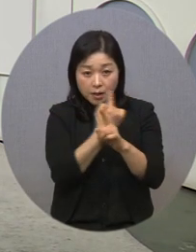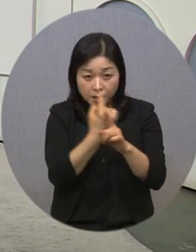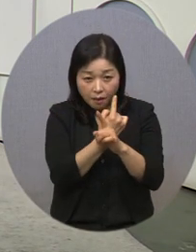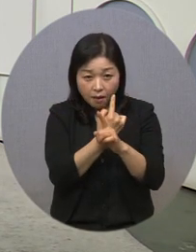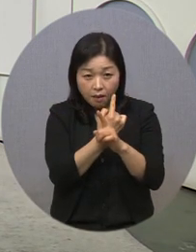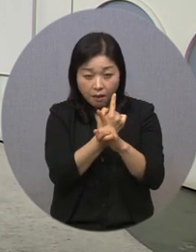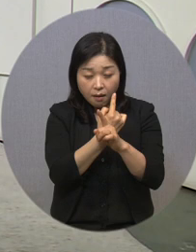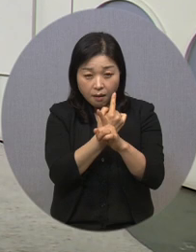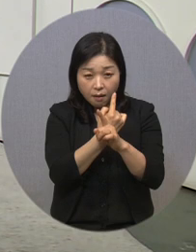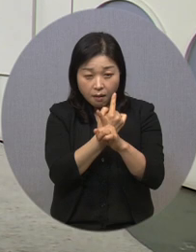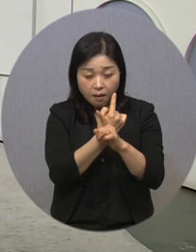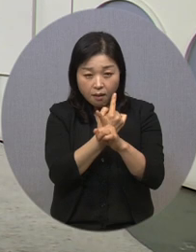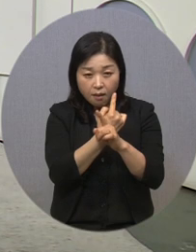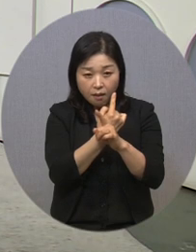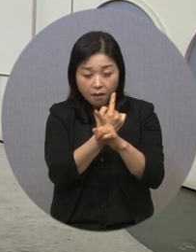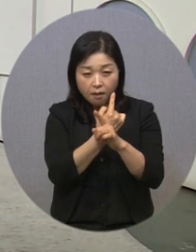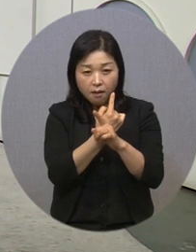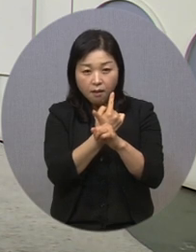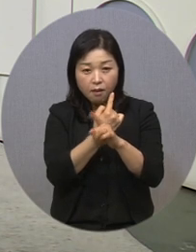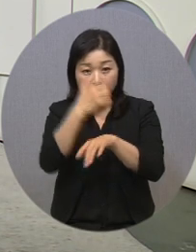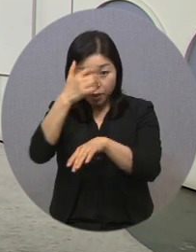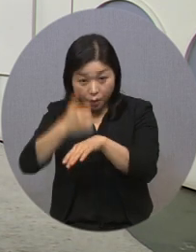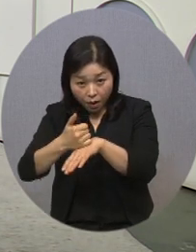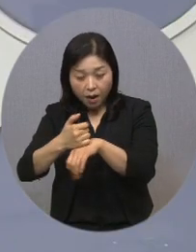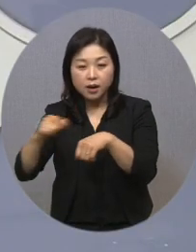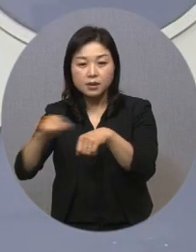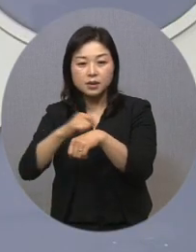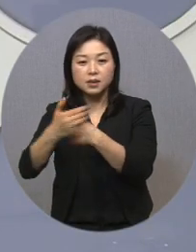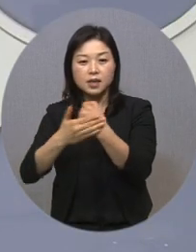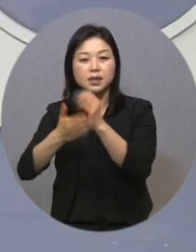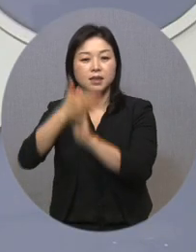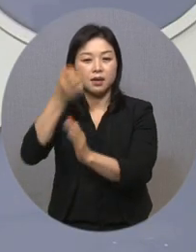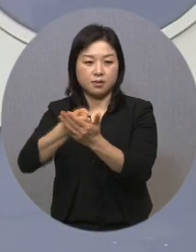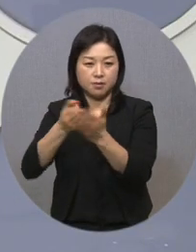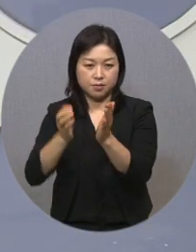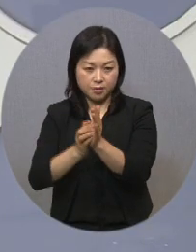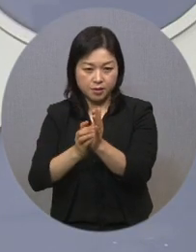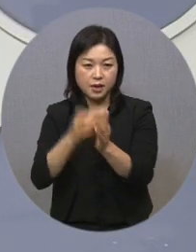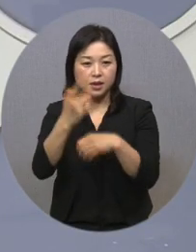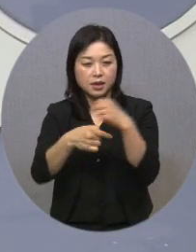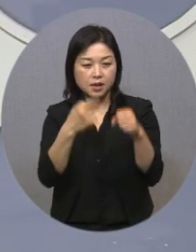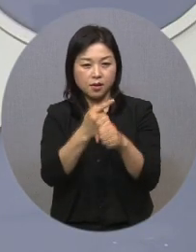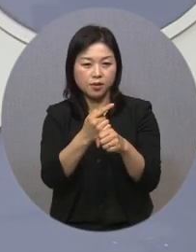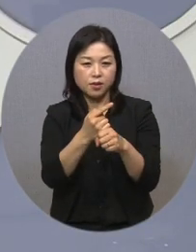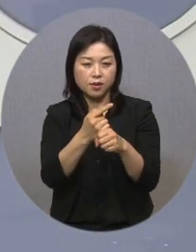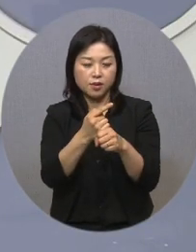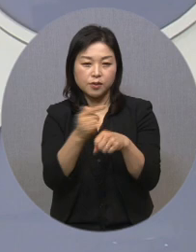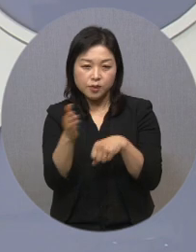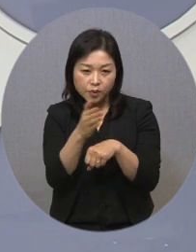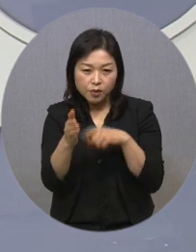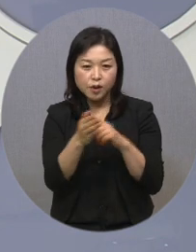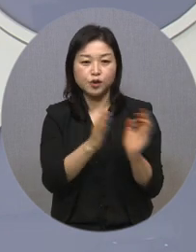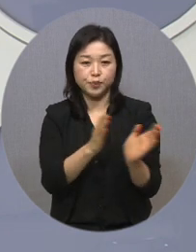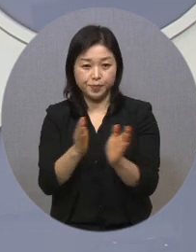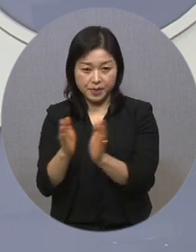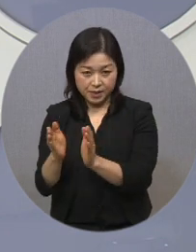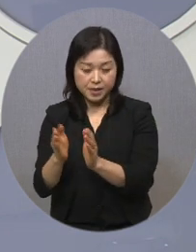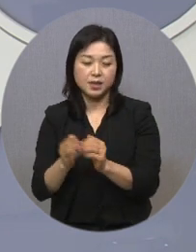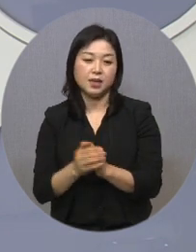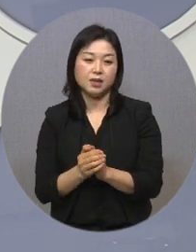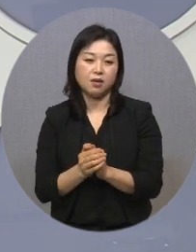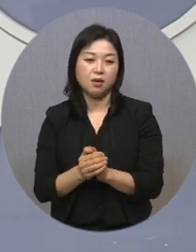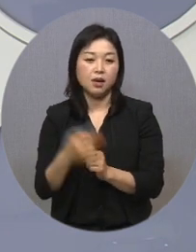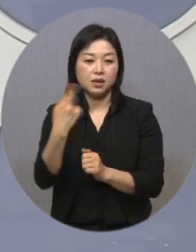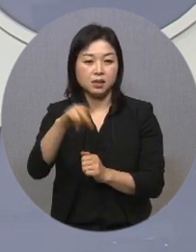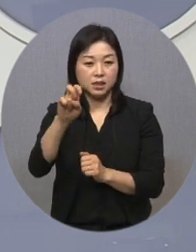개정안을 통해서 특례시가 확정되었고 또한 1년여의 준비 기간을 통해서 22년 1월